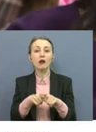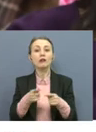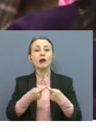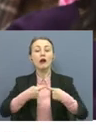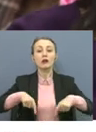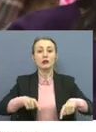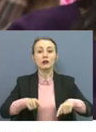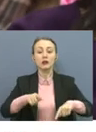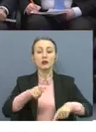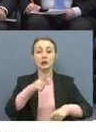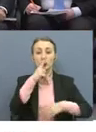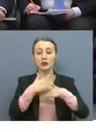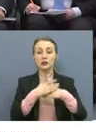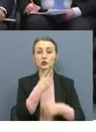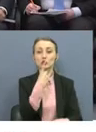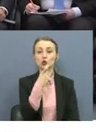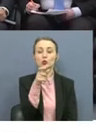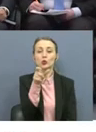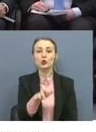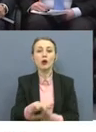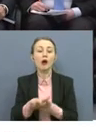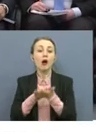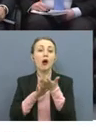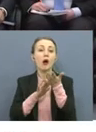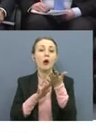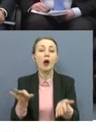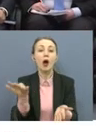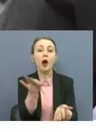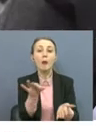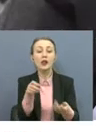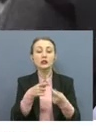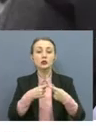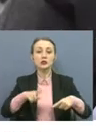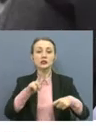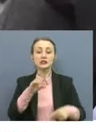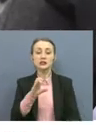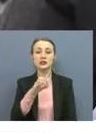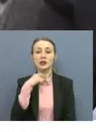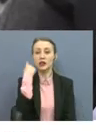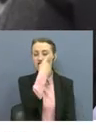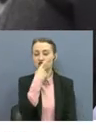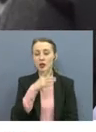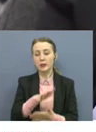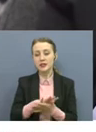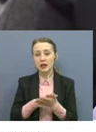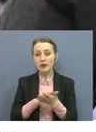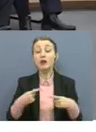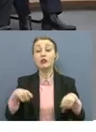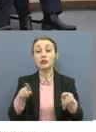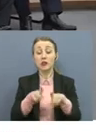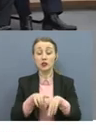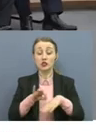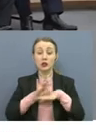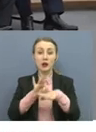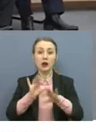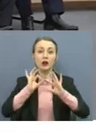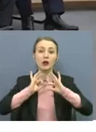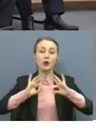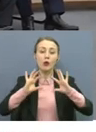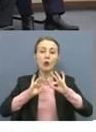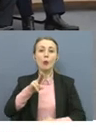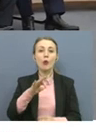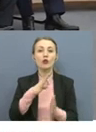түсіндіру жұмыстары жүргізілген. Үкіметке 15 депутаттық сауал жолданған. Жағымды жаңалықтардың қатарын Ақжол демократиялық партиясының төрағасы Азат